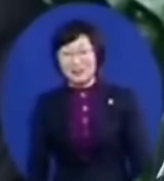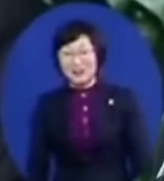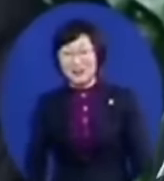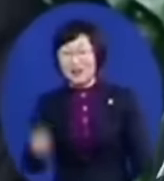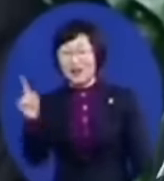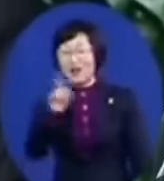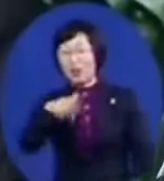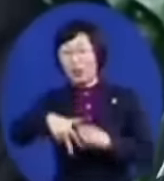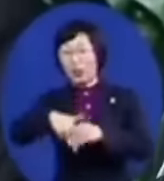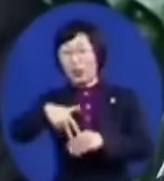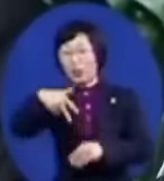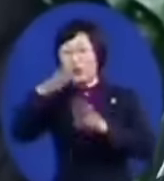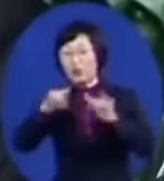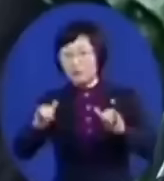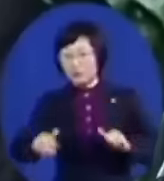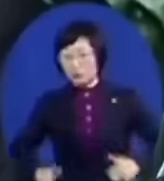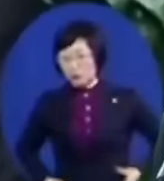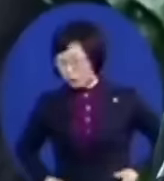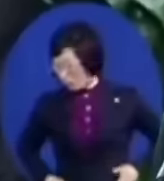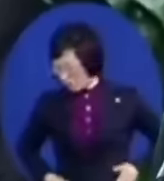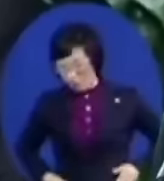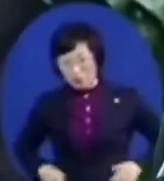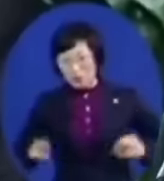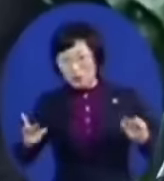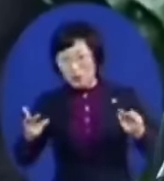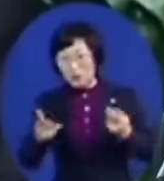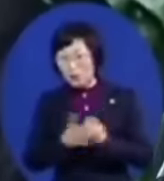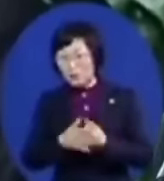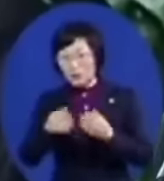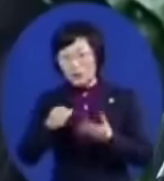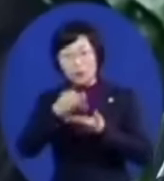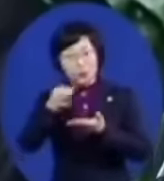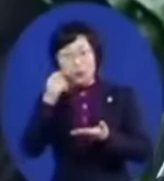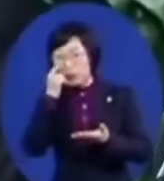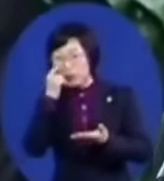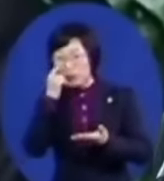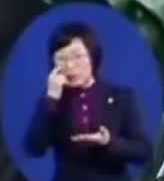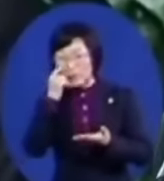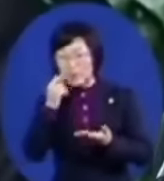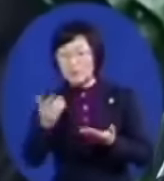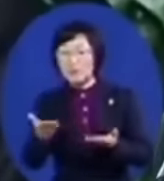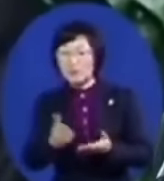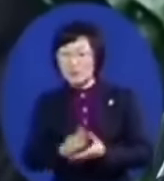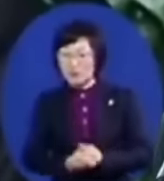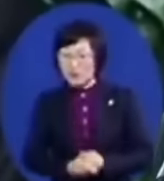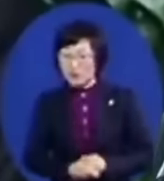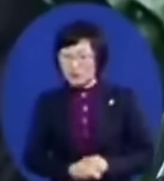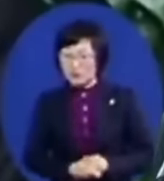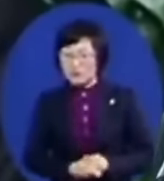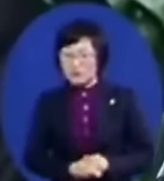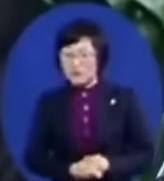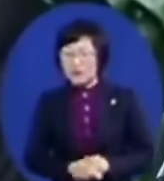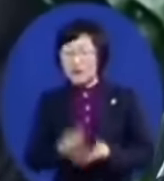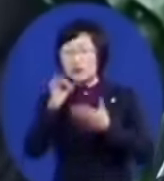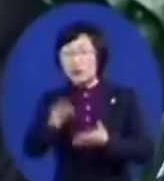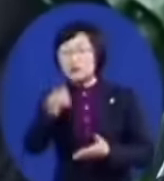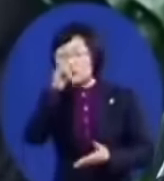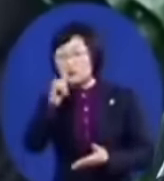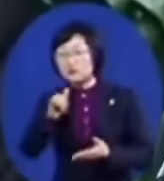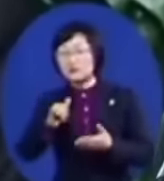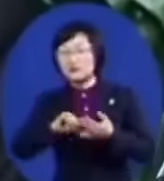아무것도 없는 사람은 낼 거 뭐가 있습니까? 나는 없습니다. 난 낼 수 없습니다. 그럼 하늘나라는 무너지고 마는 것이죠. 물질이